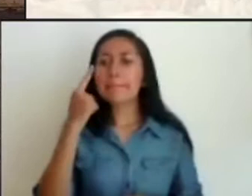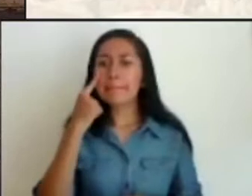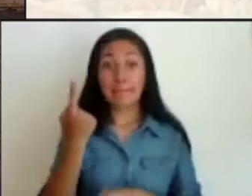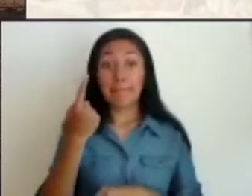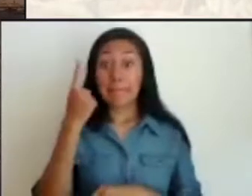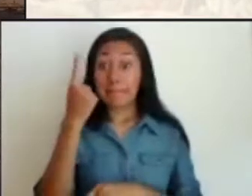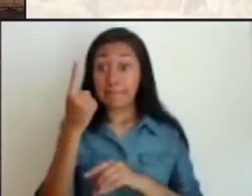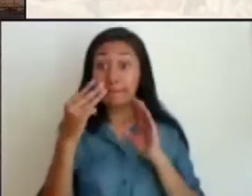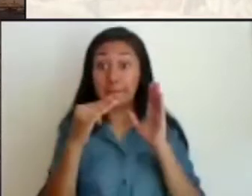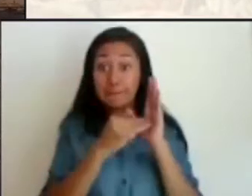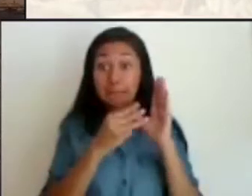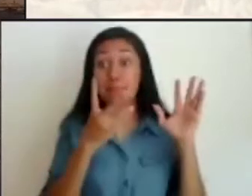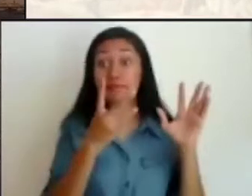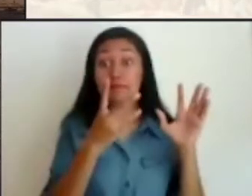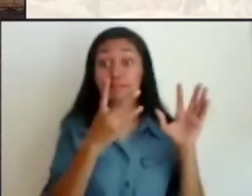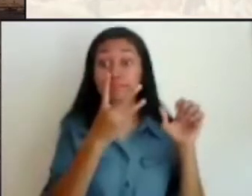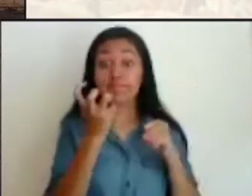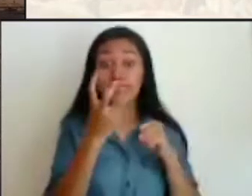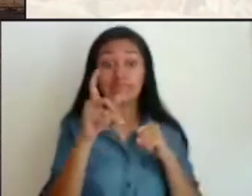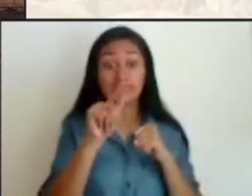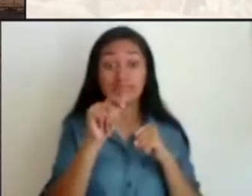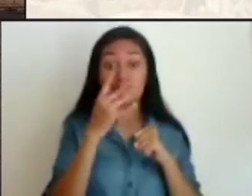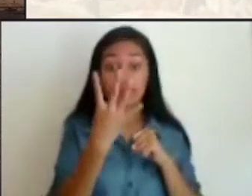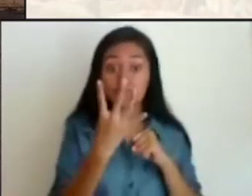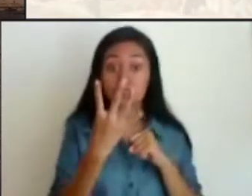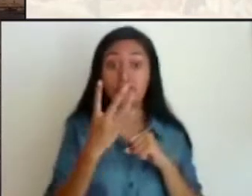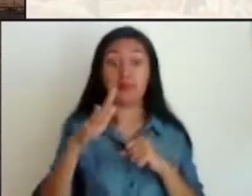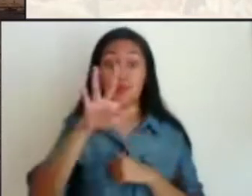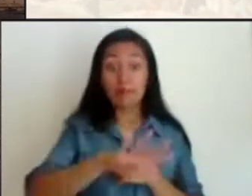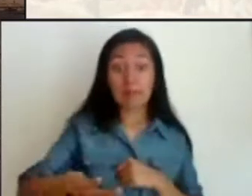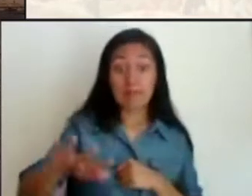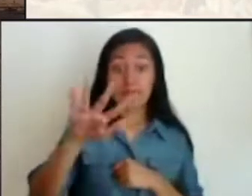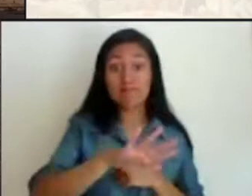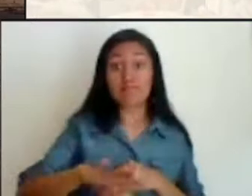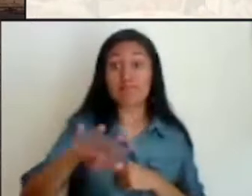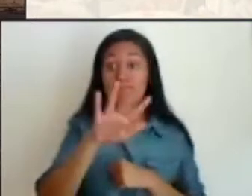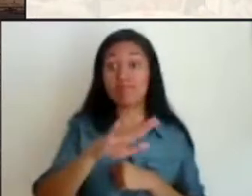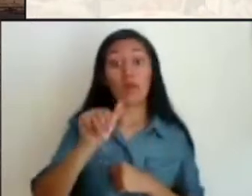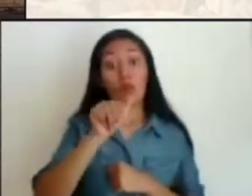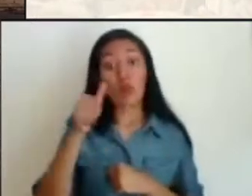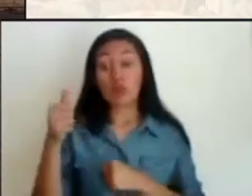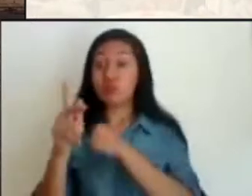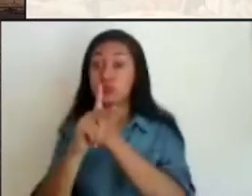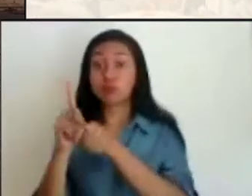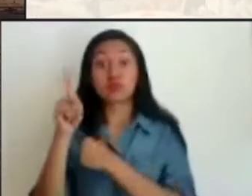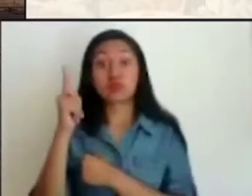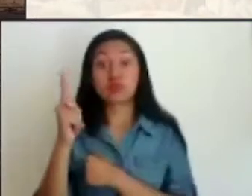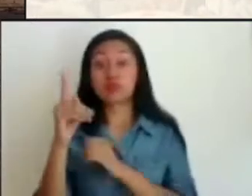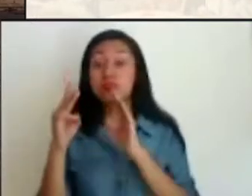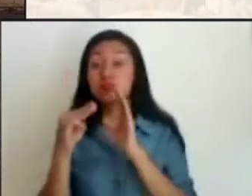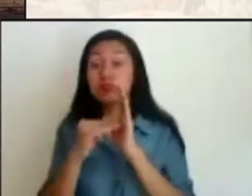Ragusa, hoy Dubrovnik, se plantearon establecer cordones sanitarios y